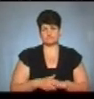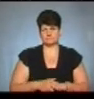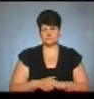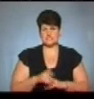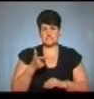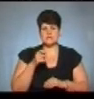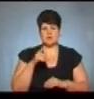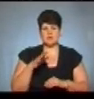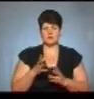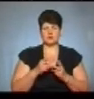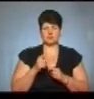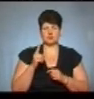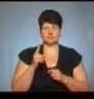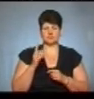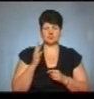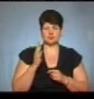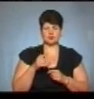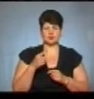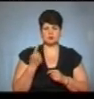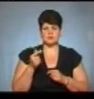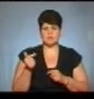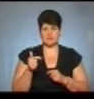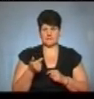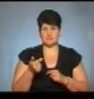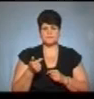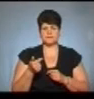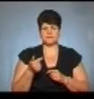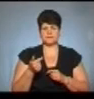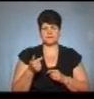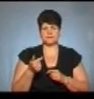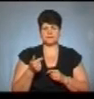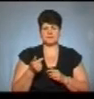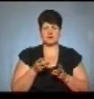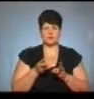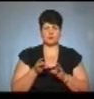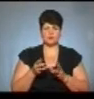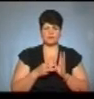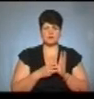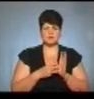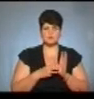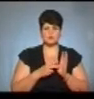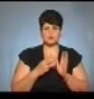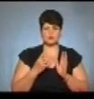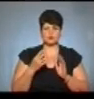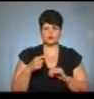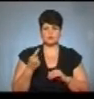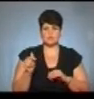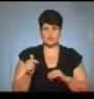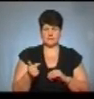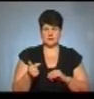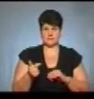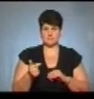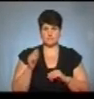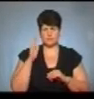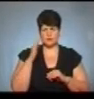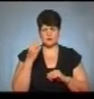газ нараховано 41 гривня, за опалення 841 гривня,